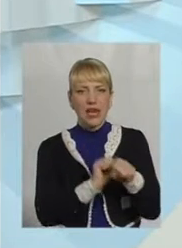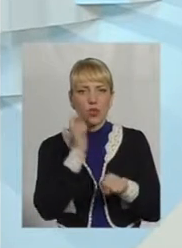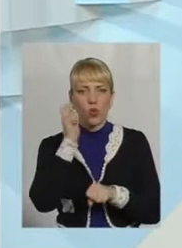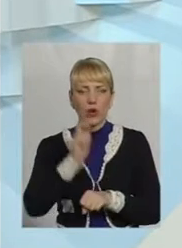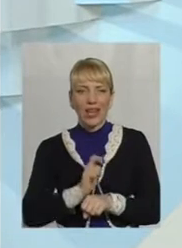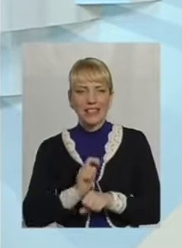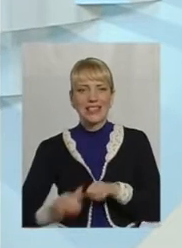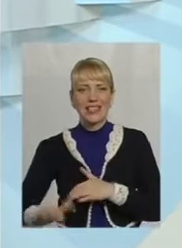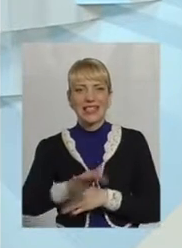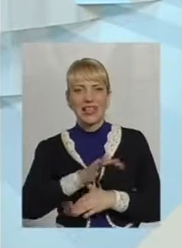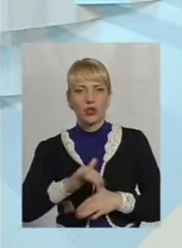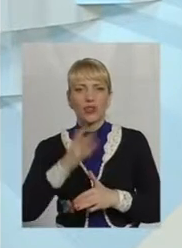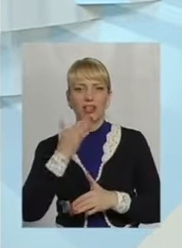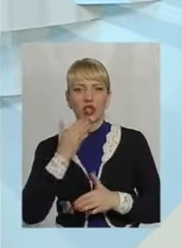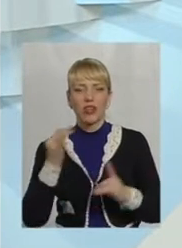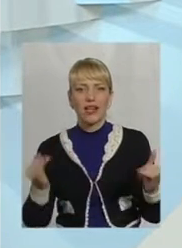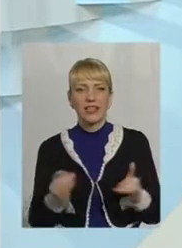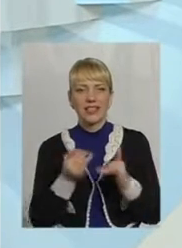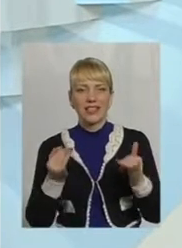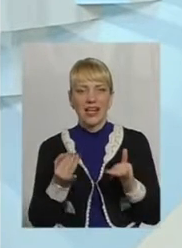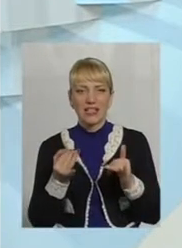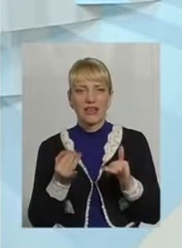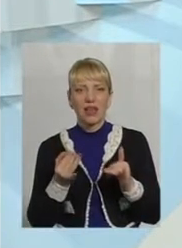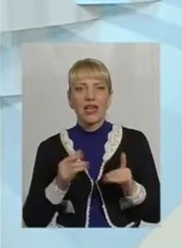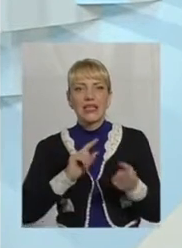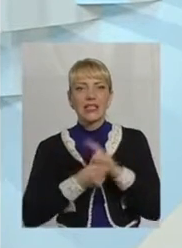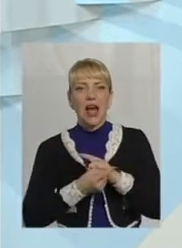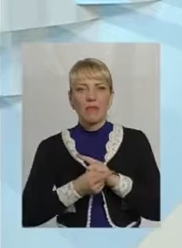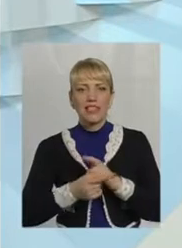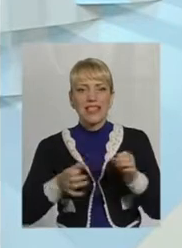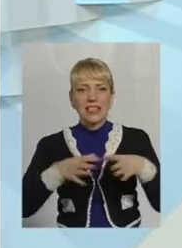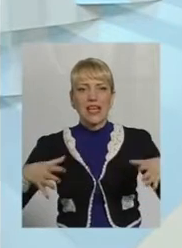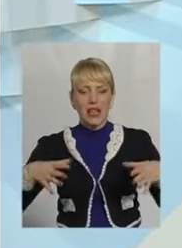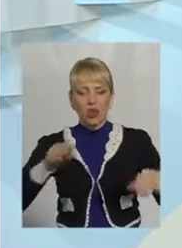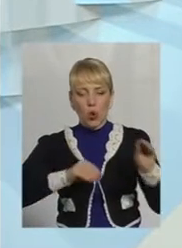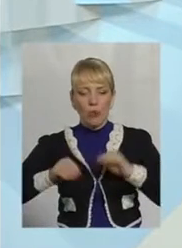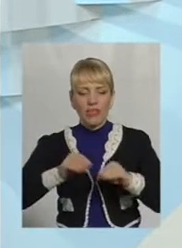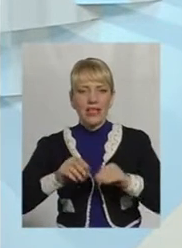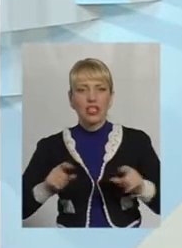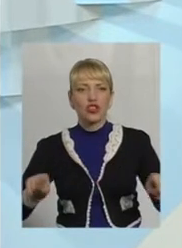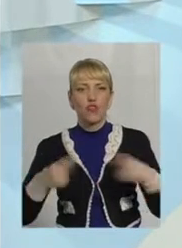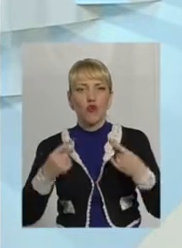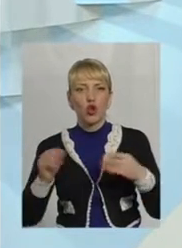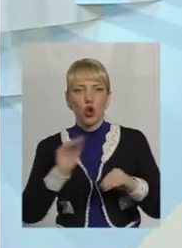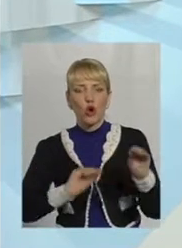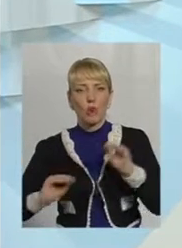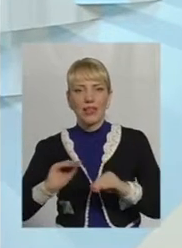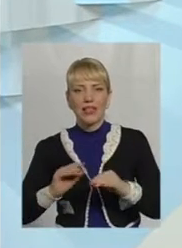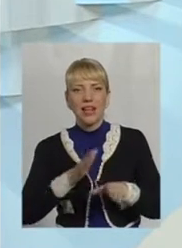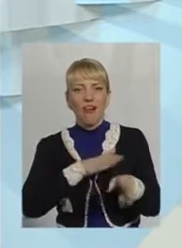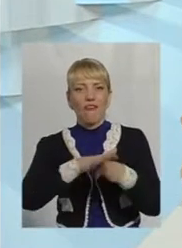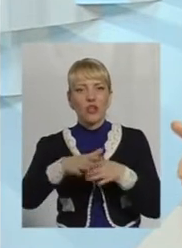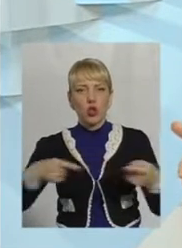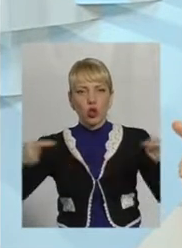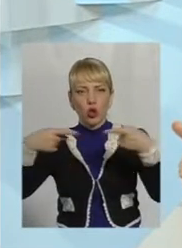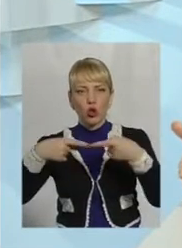українських територій і національних інтересів замість ядерної компоненти створювати компоненту високоточної зброї. А